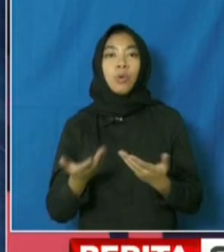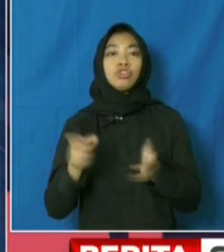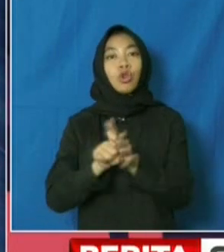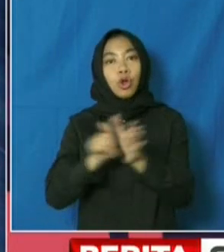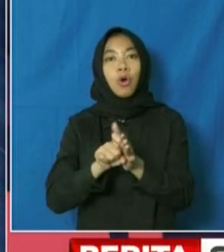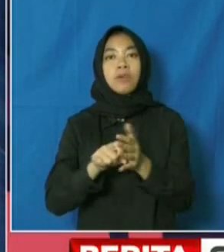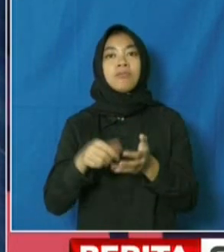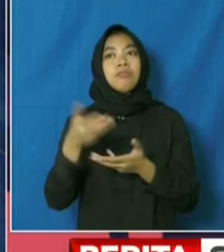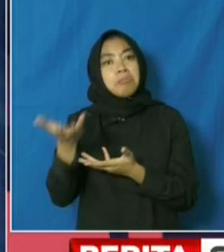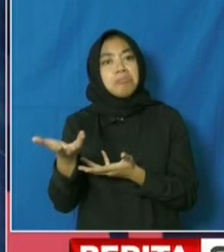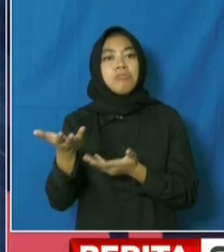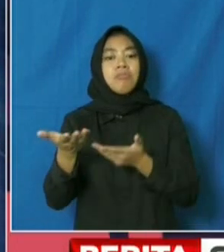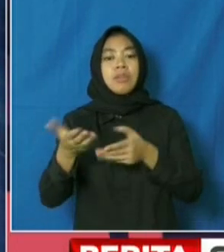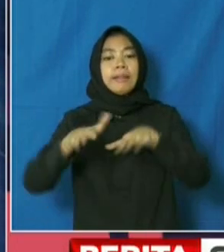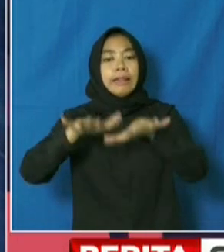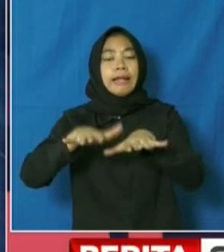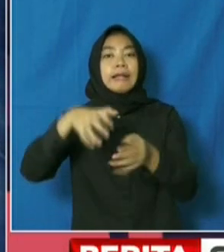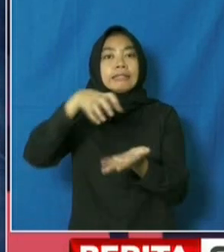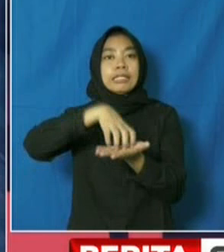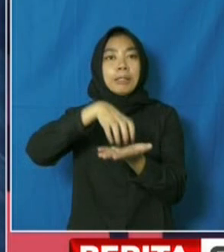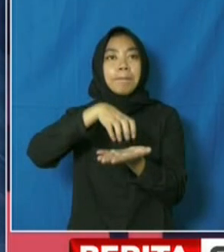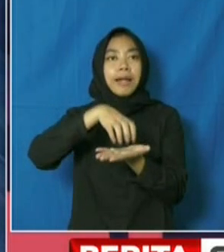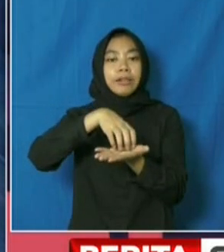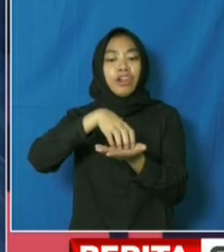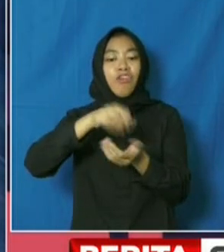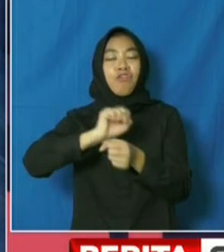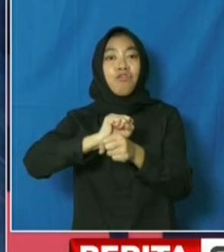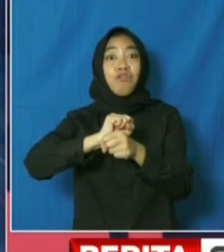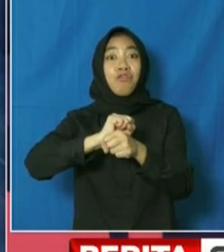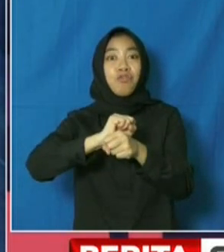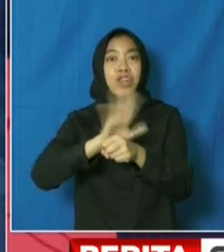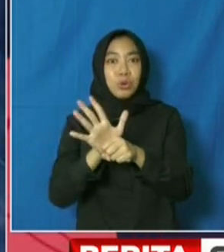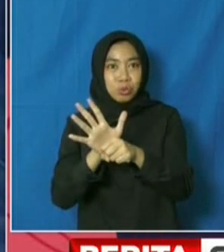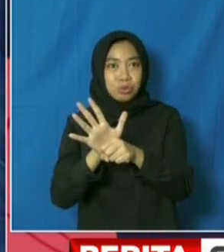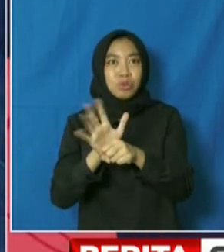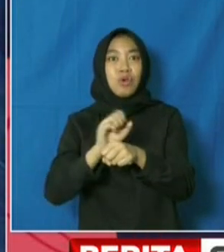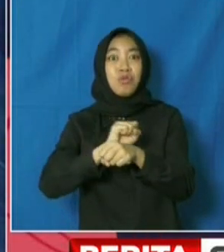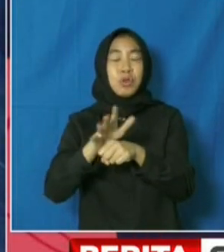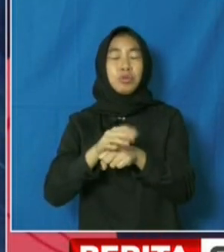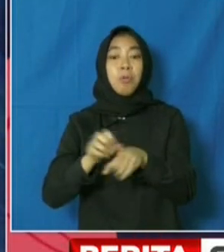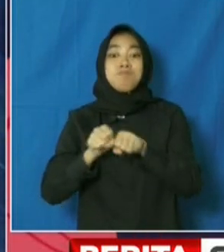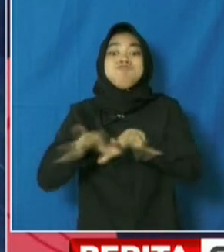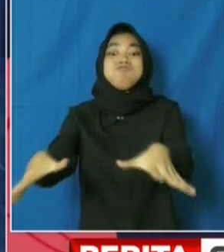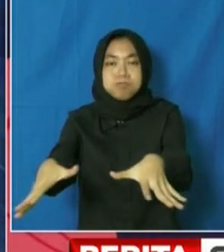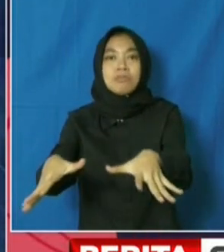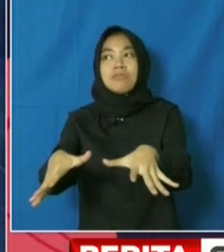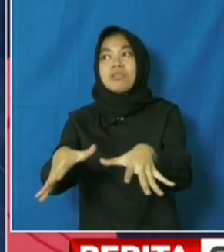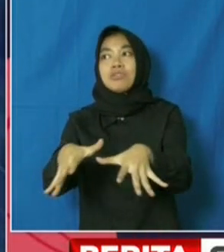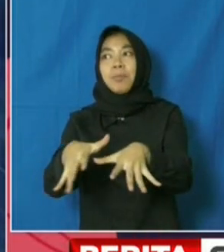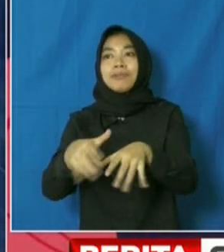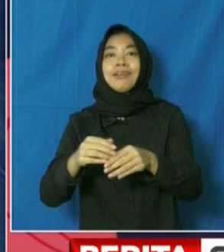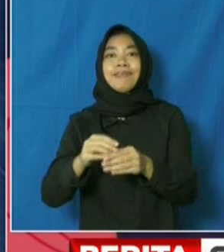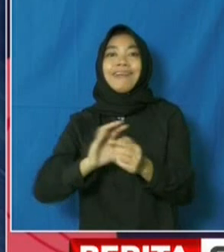yang Abah virus covert 19 tak terkendali di suatu kawasan